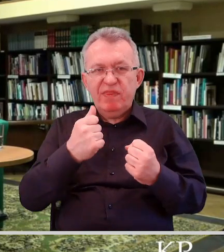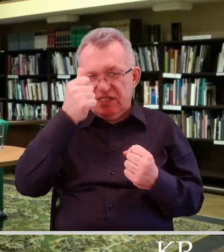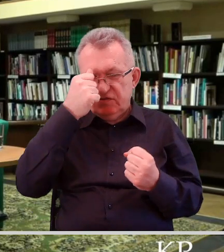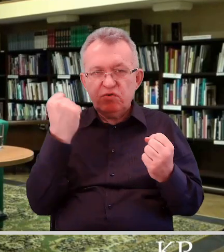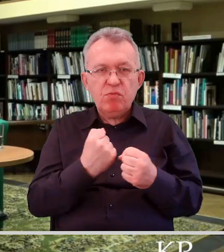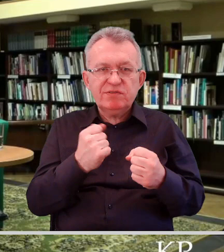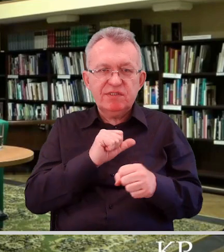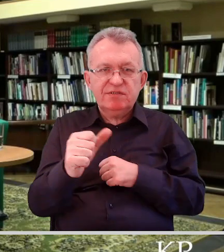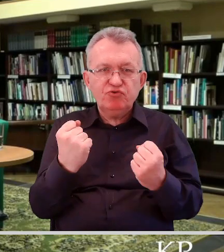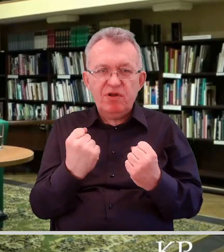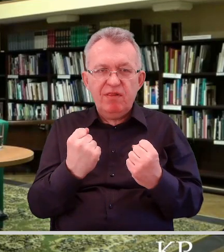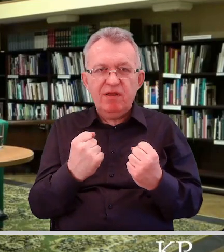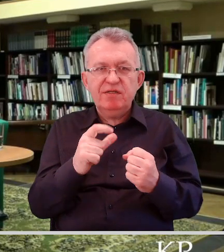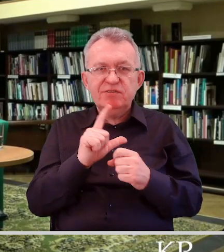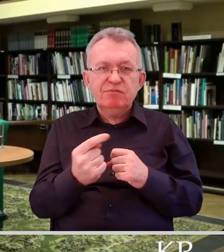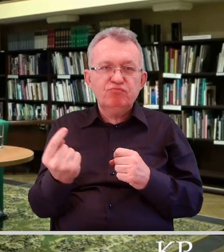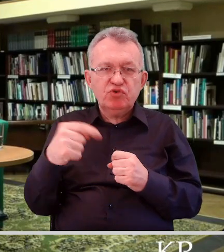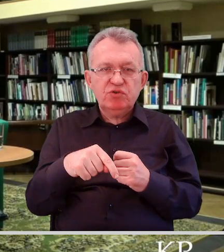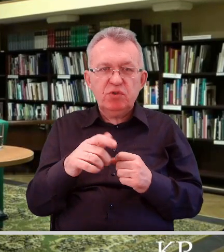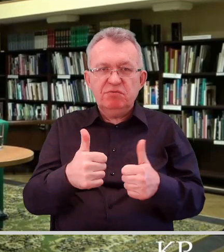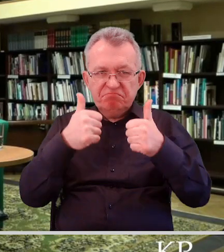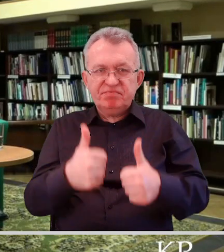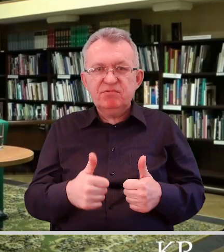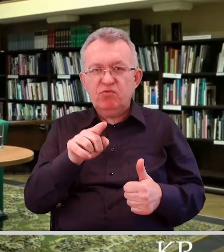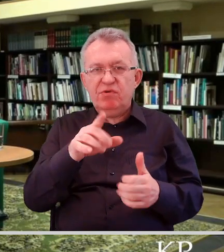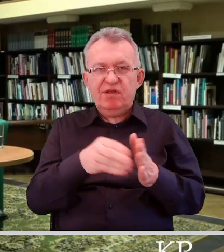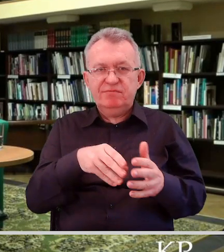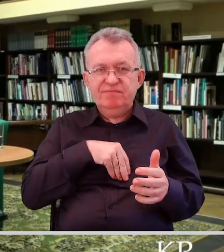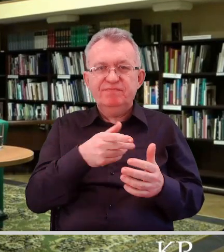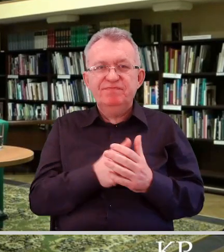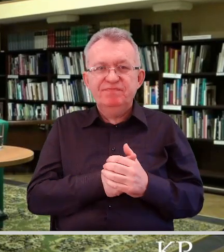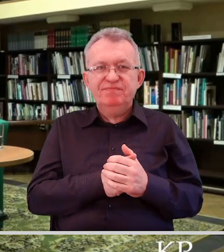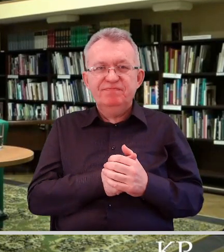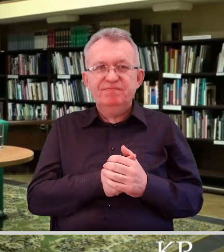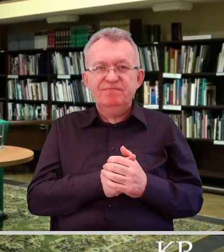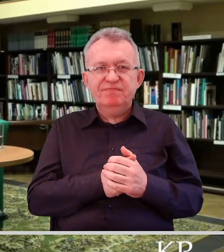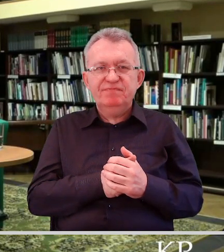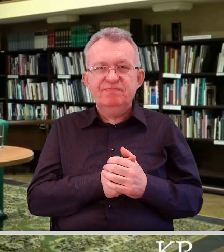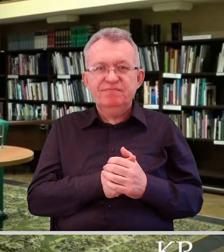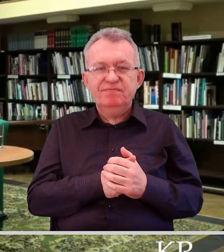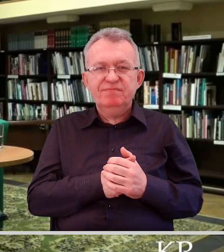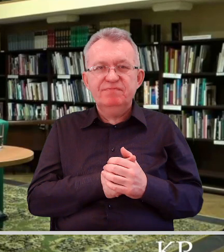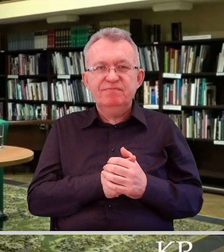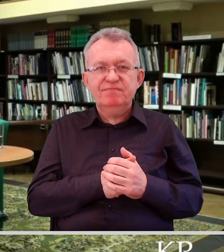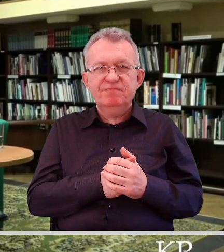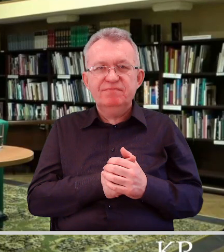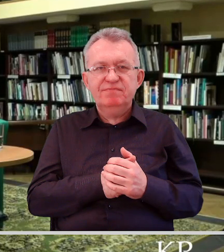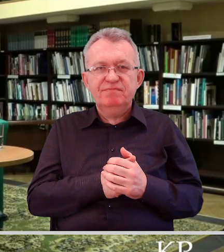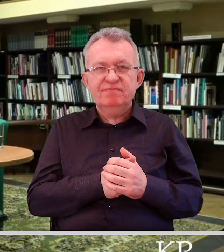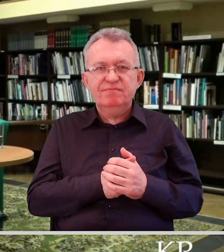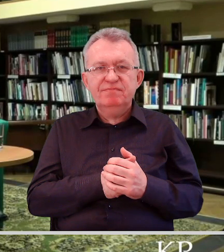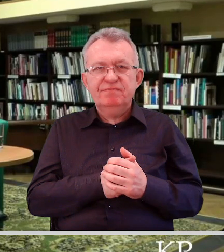nazwisko, że przyszło i przystupiło do ciebie. Tak, tak, to bardzo